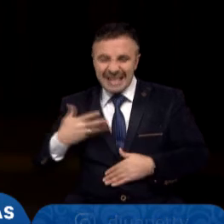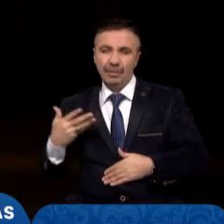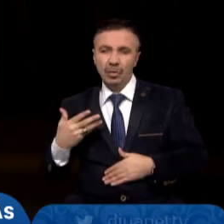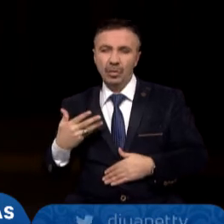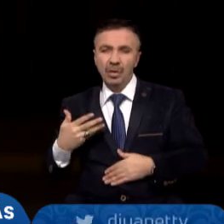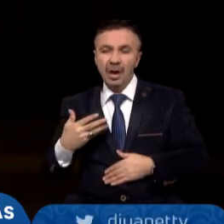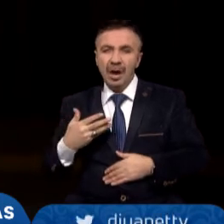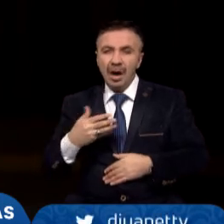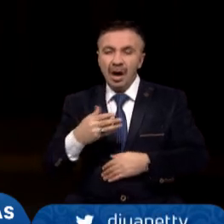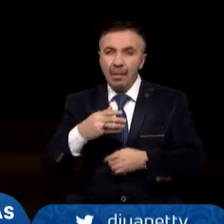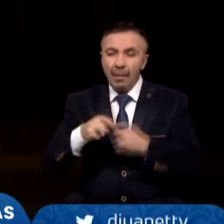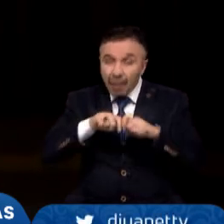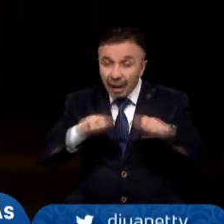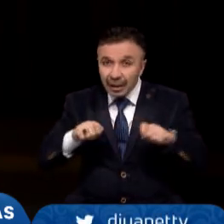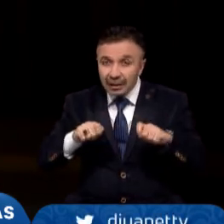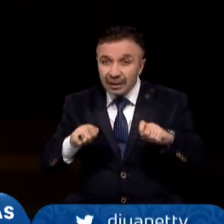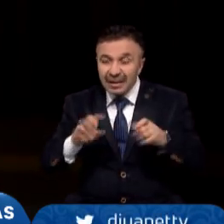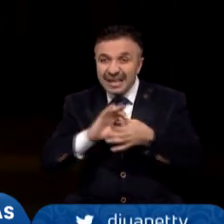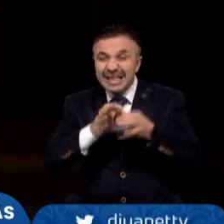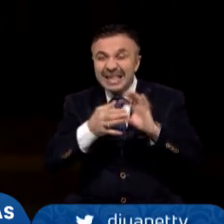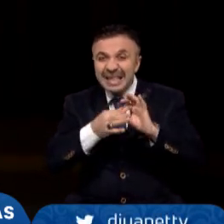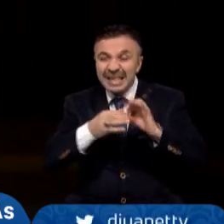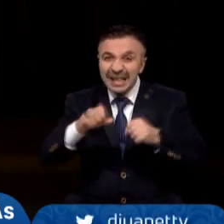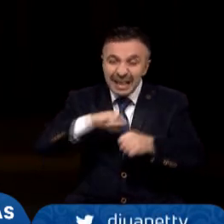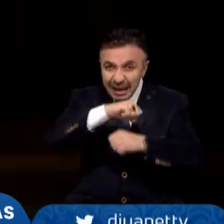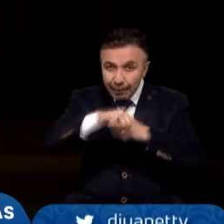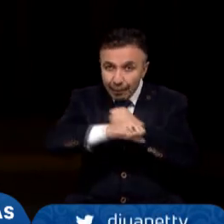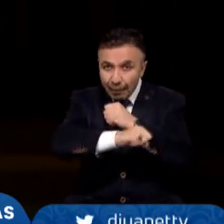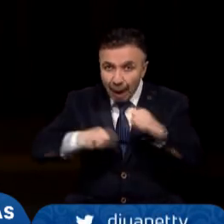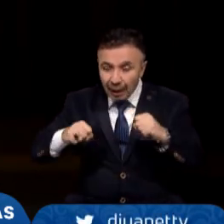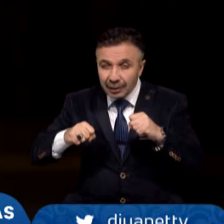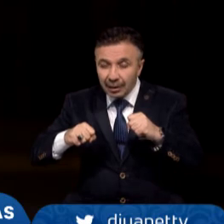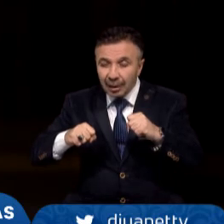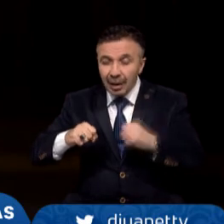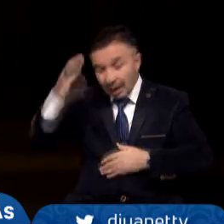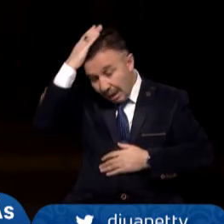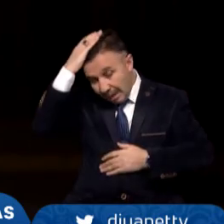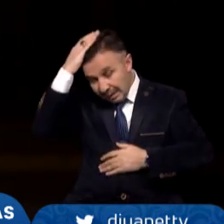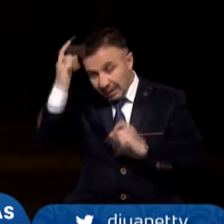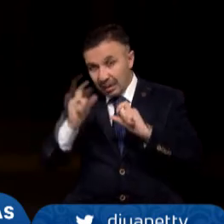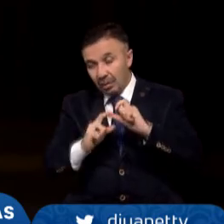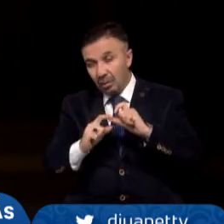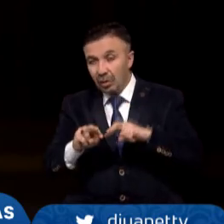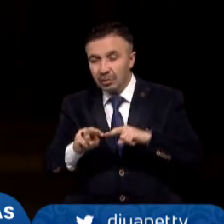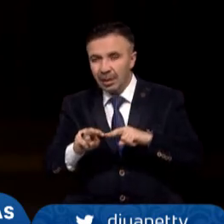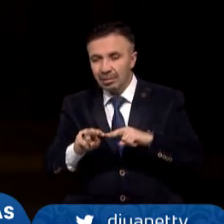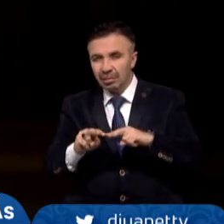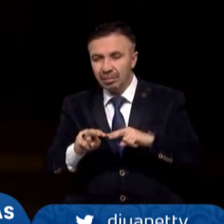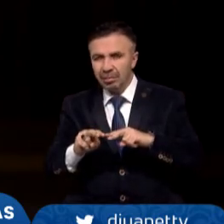Siz incirlere vurdu ama Hazreti Osman Karşı 4 ne yaparsanız yapın